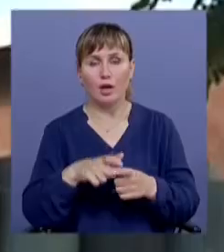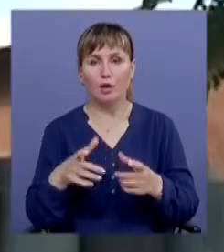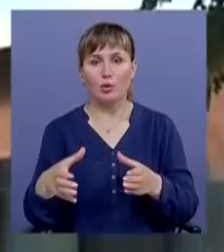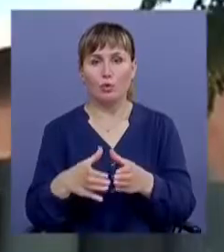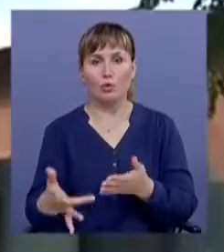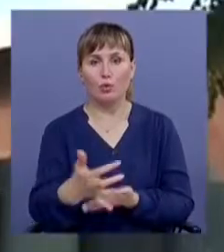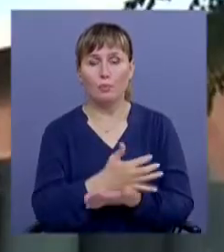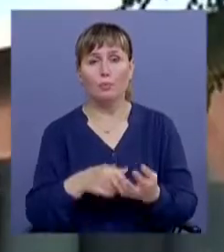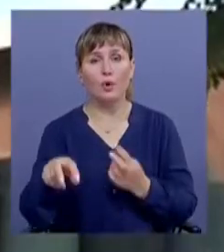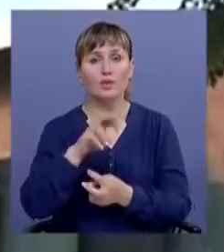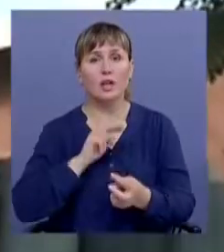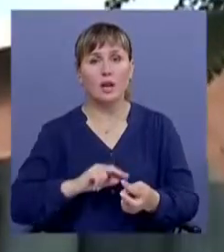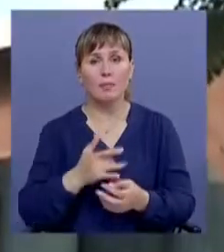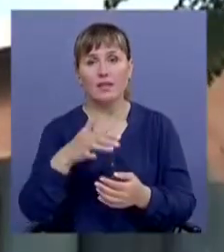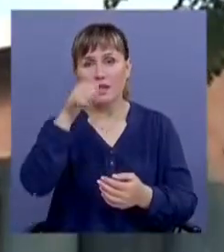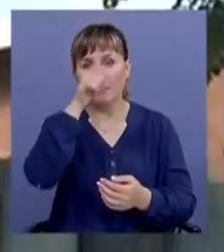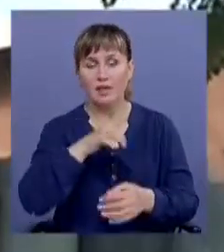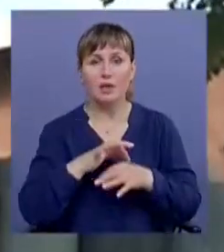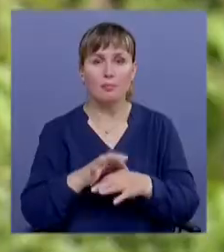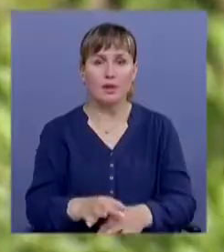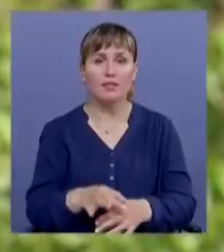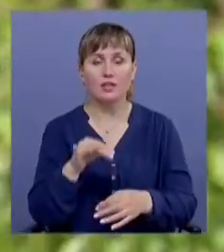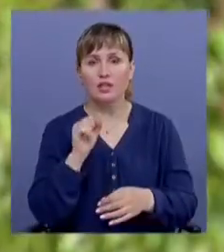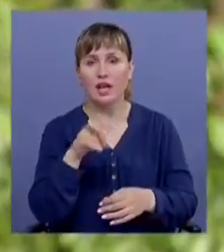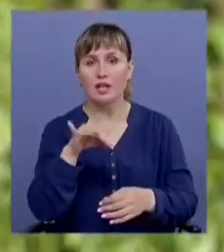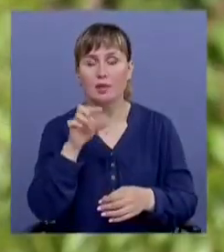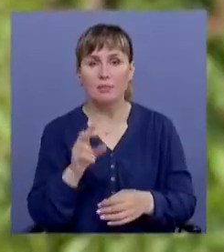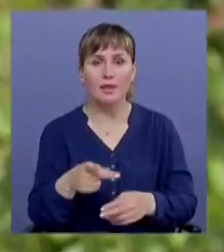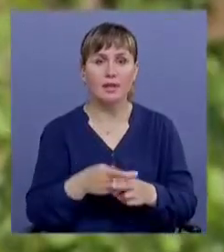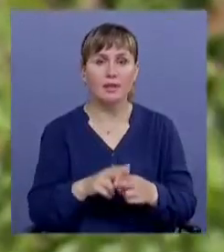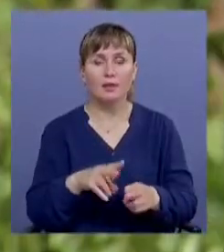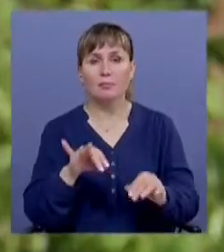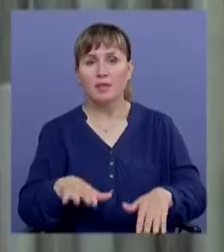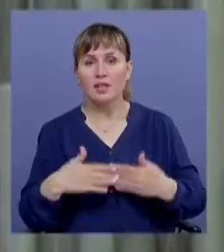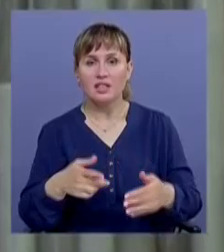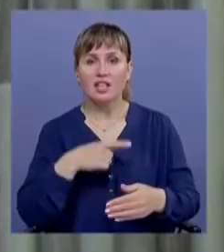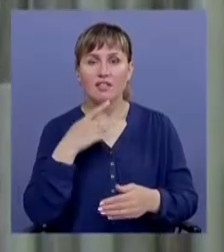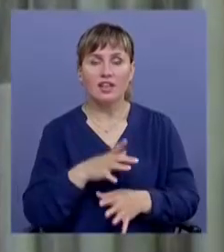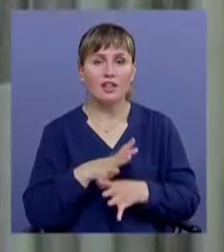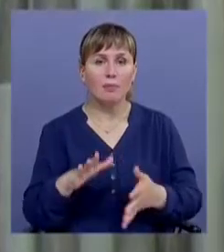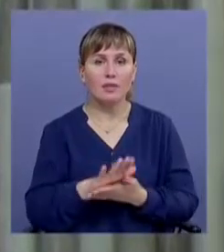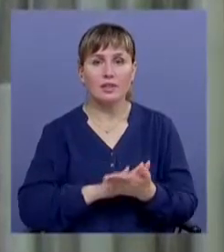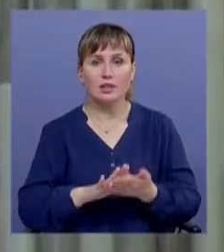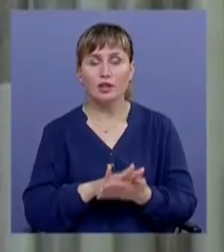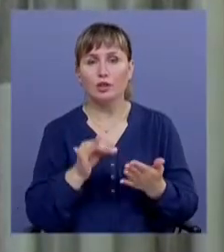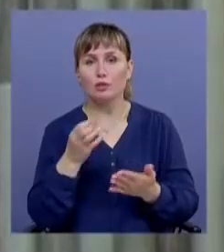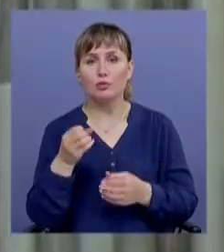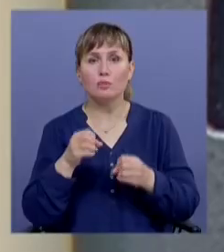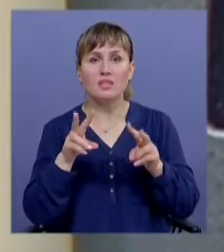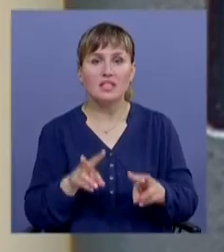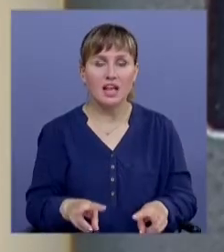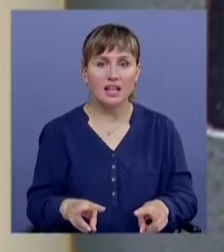группу. В поисках работы несколько месяцев провел и Ганибек Кураж. Вакансий и предложений, говорит, не было никаких. Да еще и